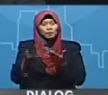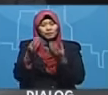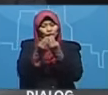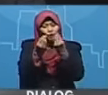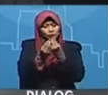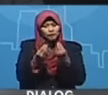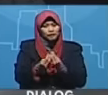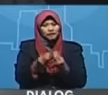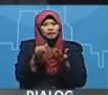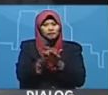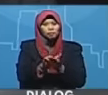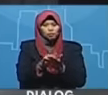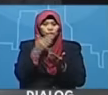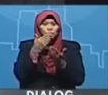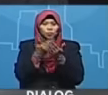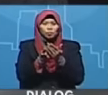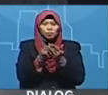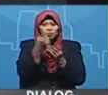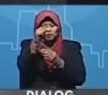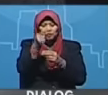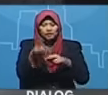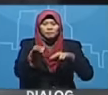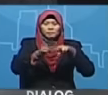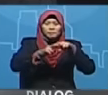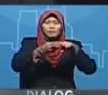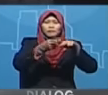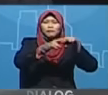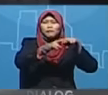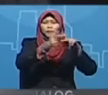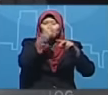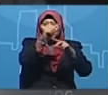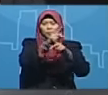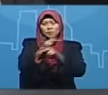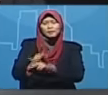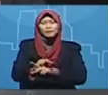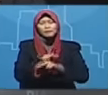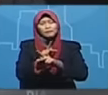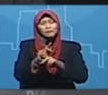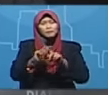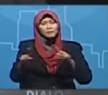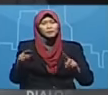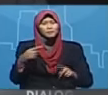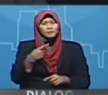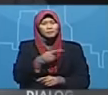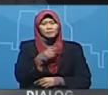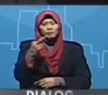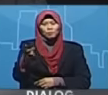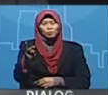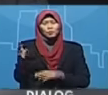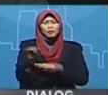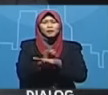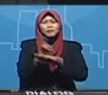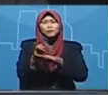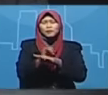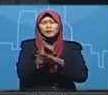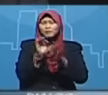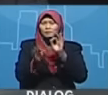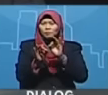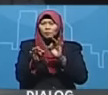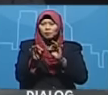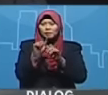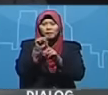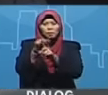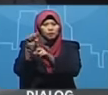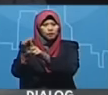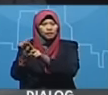tu ada baiknya untuk kita tingkatkan untuk menjaga. Tapi kita juga melihat dari segi industri. Sebab kalau kita cerita nak